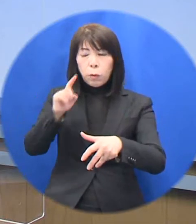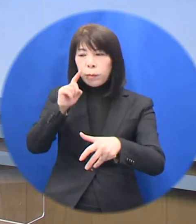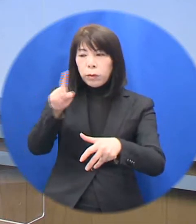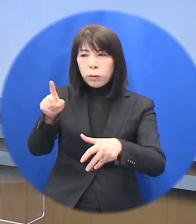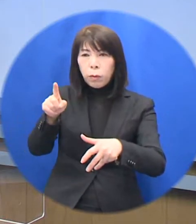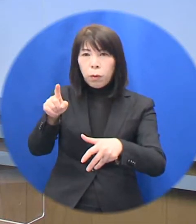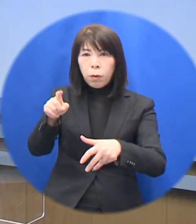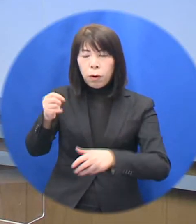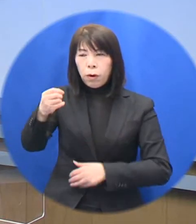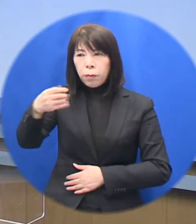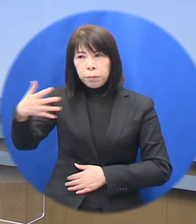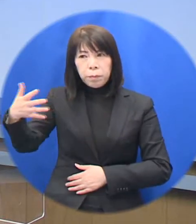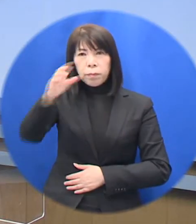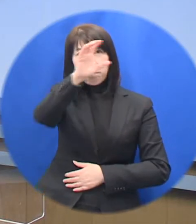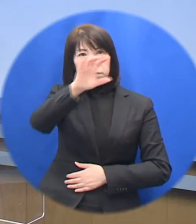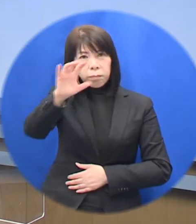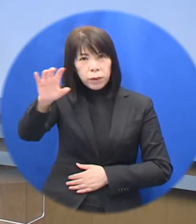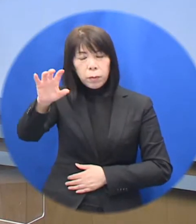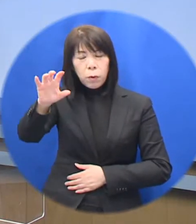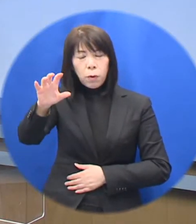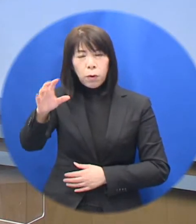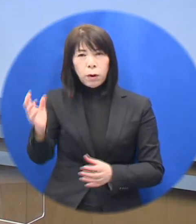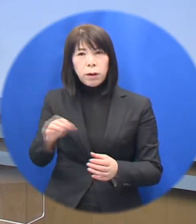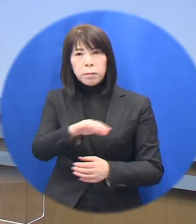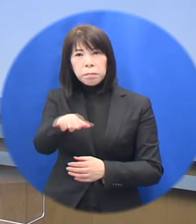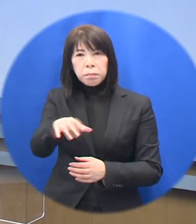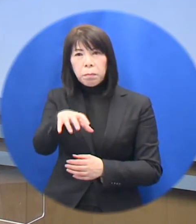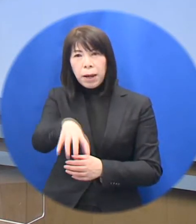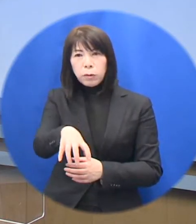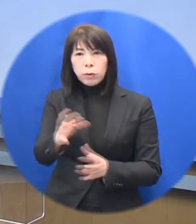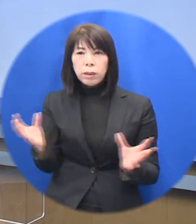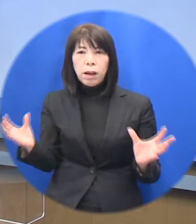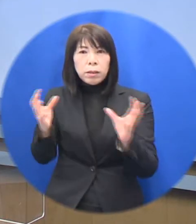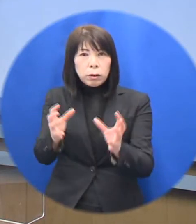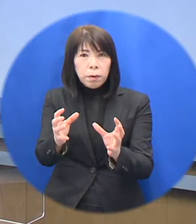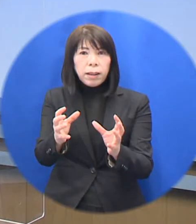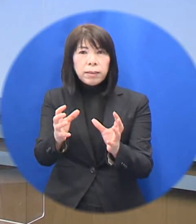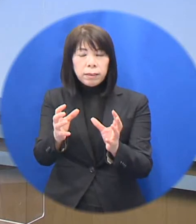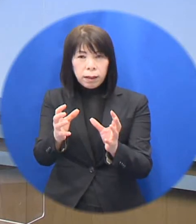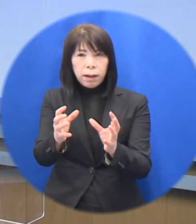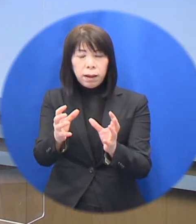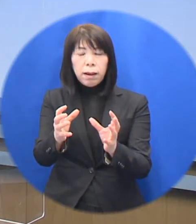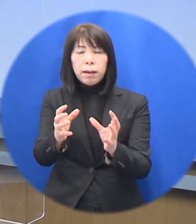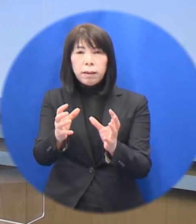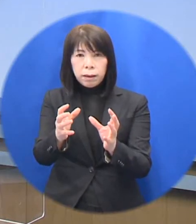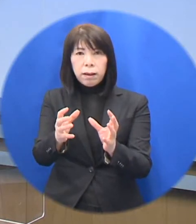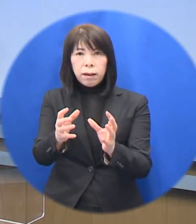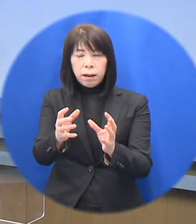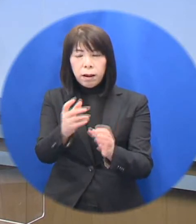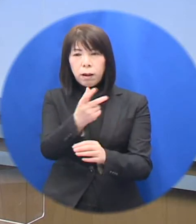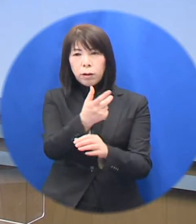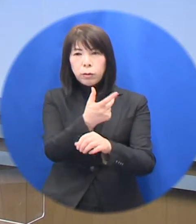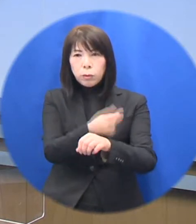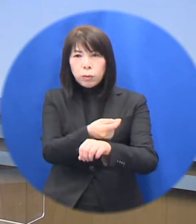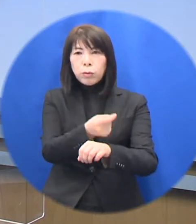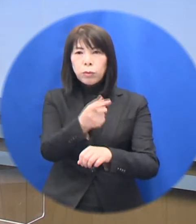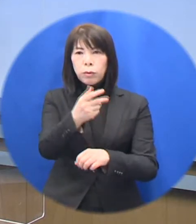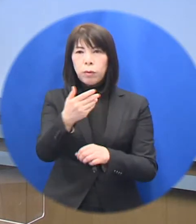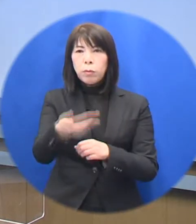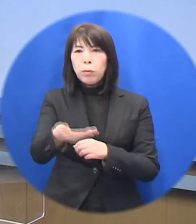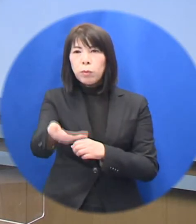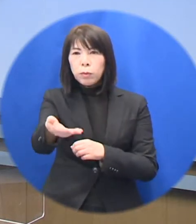まあ、欧米でも、まあ、集団接種会場という、まあ、広いところにですね、はい、いっぱい人集まっていただいて、はい、でそこで一斉